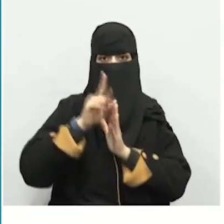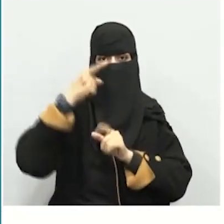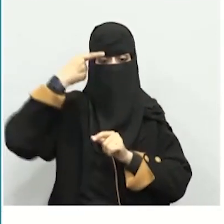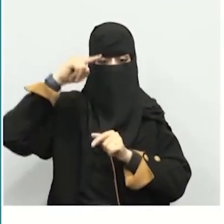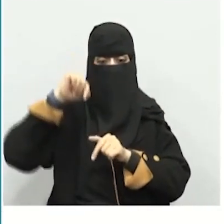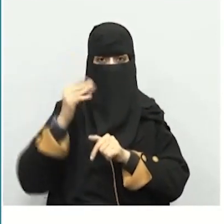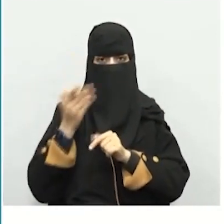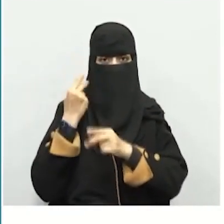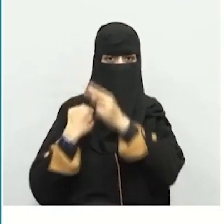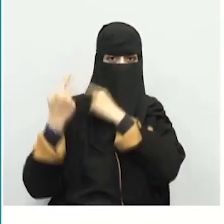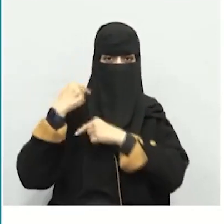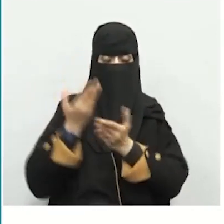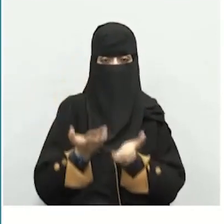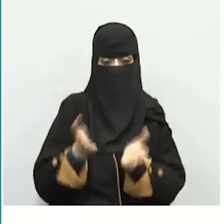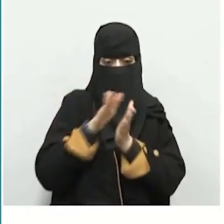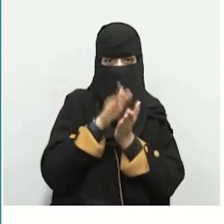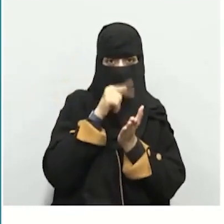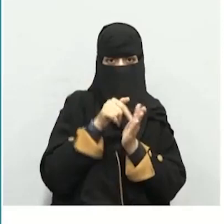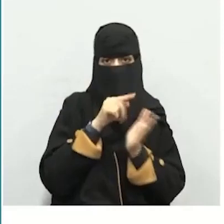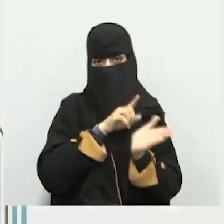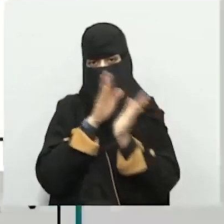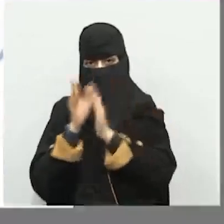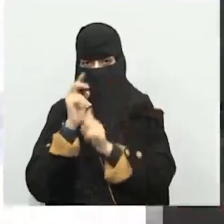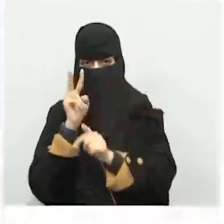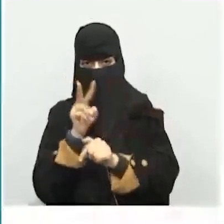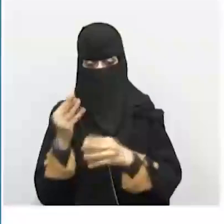نغلق الكتاب طلابي وطالباتي وعودة من جديد لدرسنا.